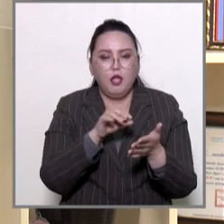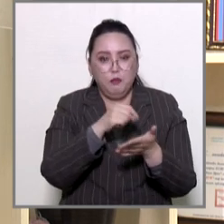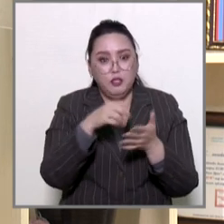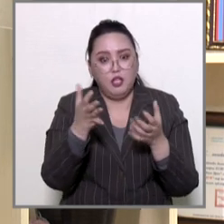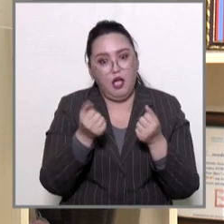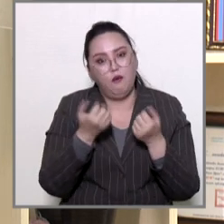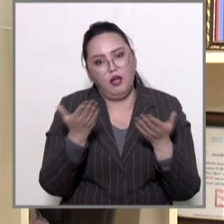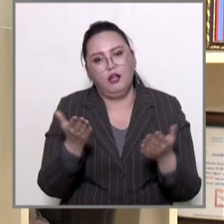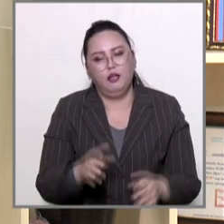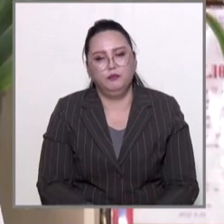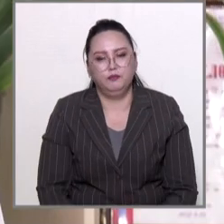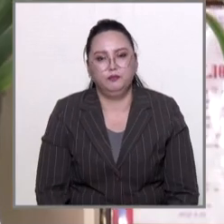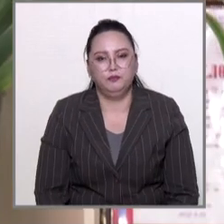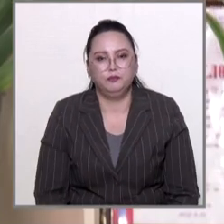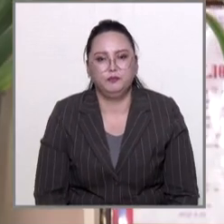цааш нь үргэлжлүүлэн уншъя.